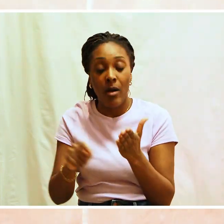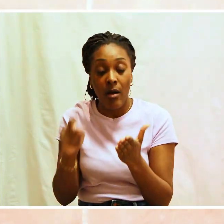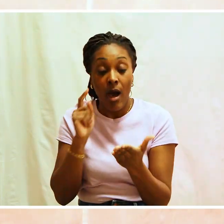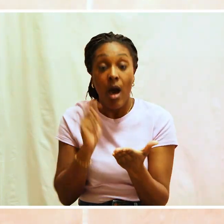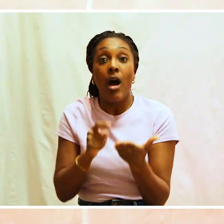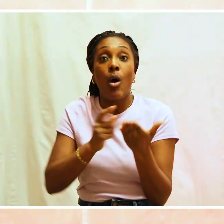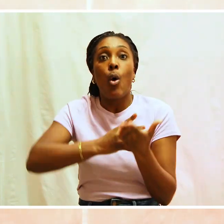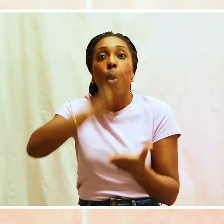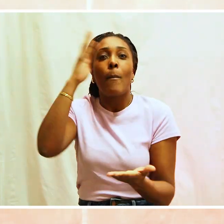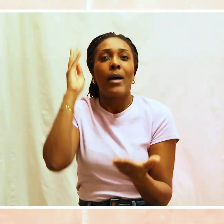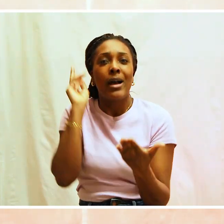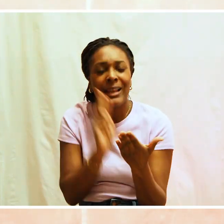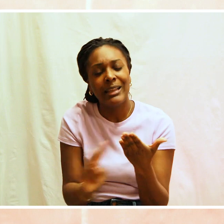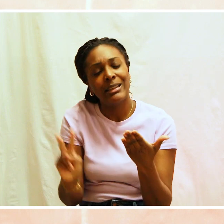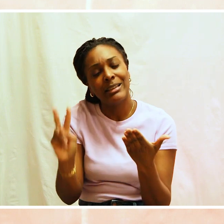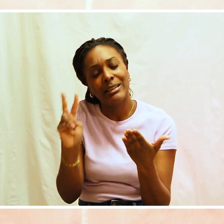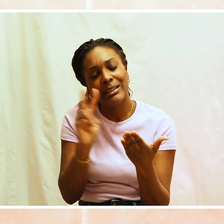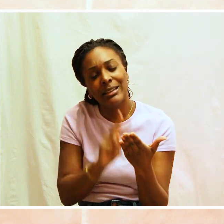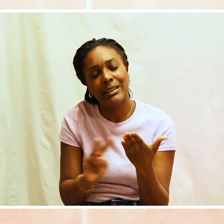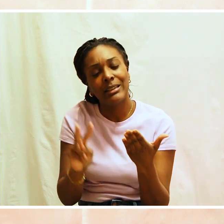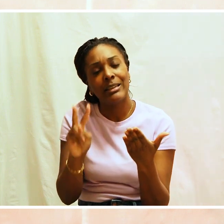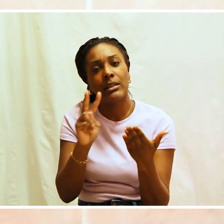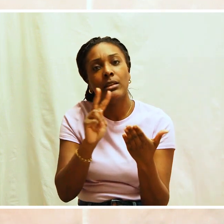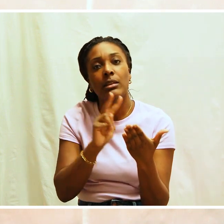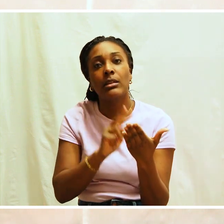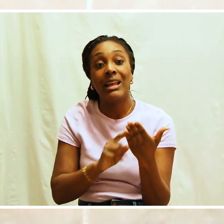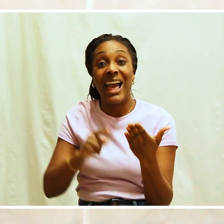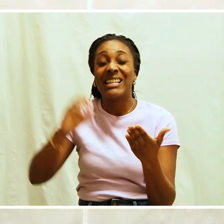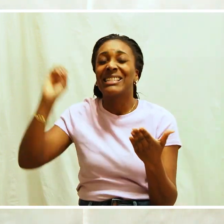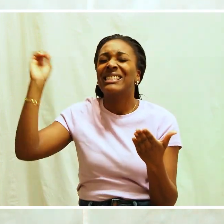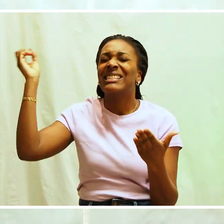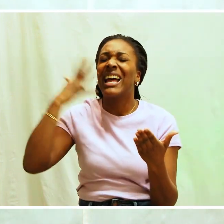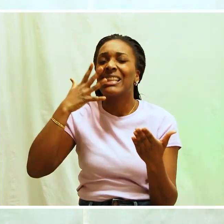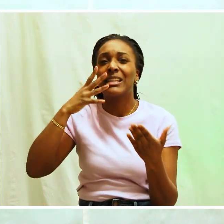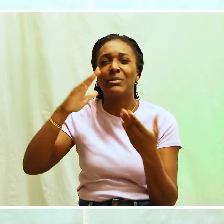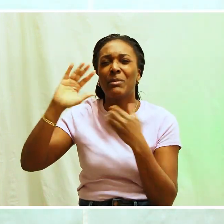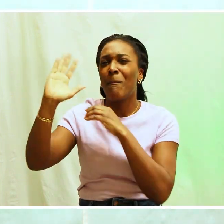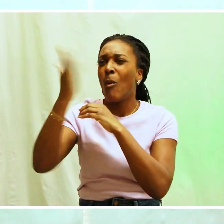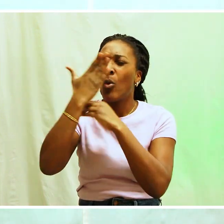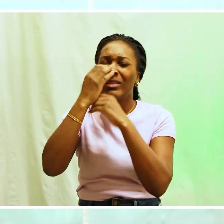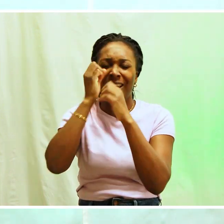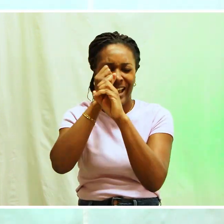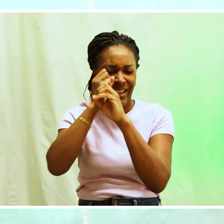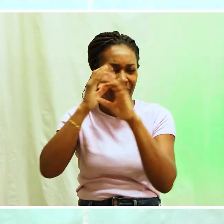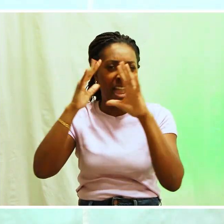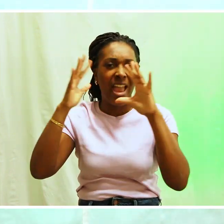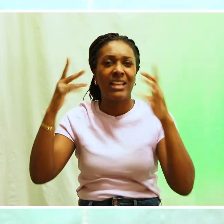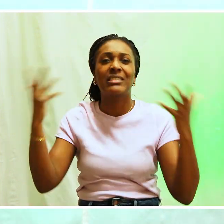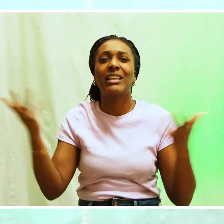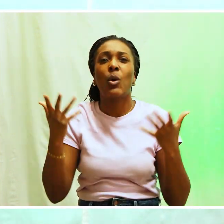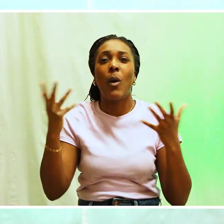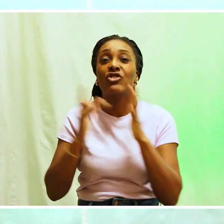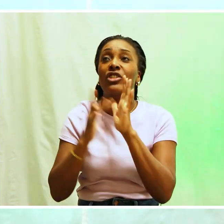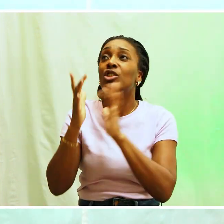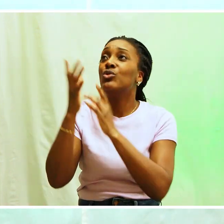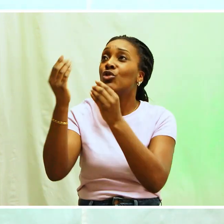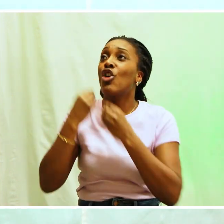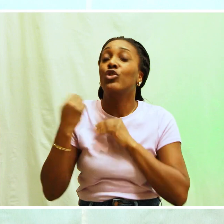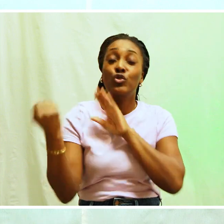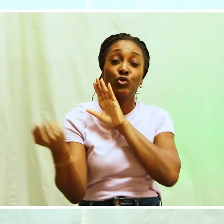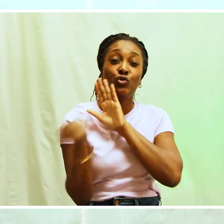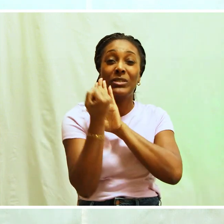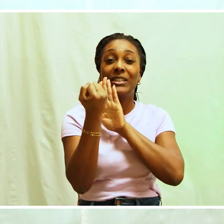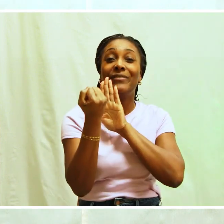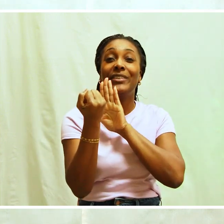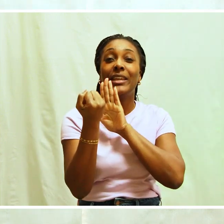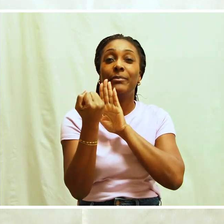Romains. Et quand il a lu la parole de Dieu, le Saint-Esprit lui a donné une révélation de la justification en Jésus-Christ. Et